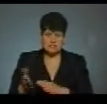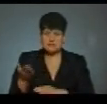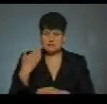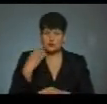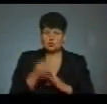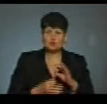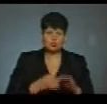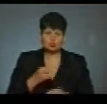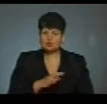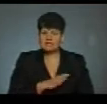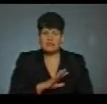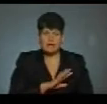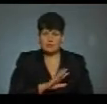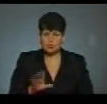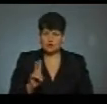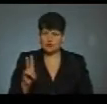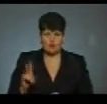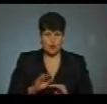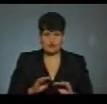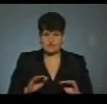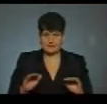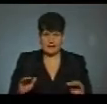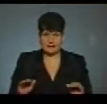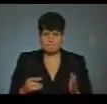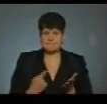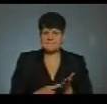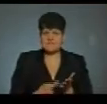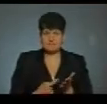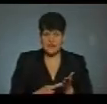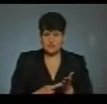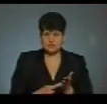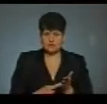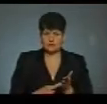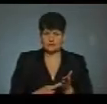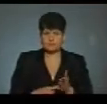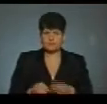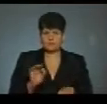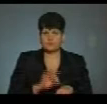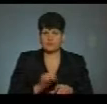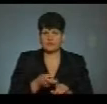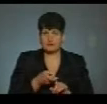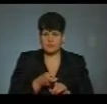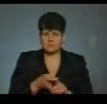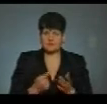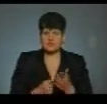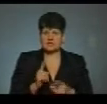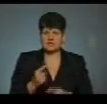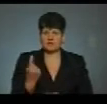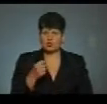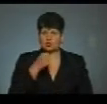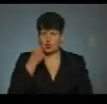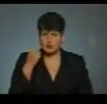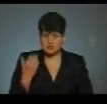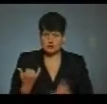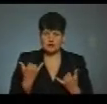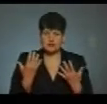добу не було ні у кого в дітей підтверджено COVID-19, підтверджено лише в одного із дорослих. На сьогодні